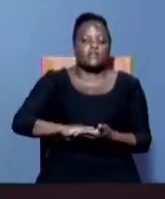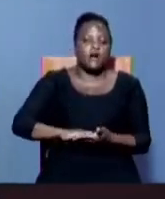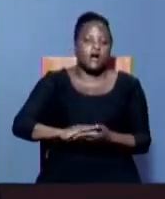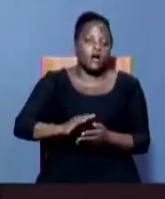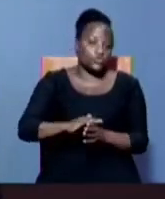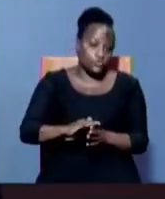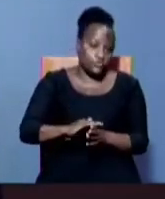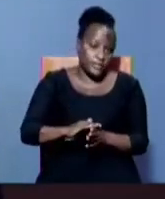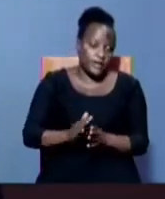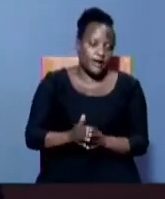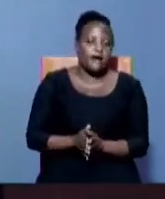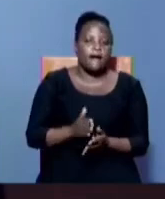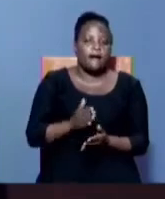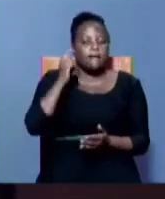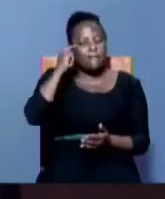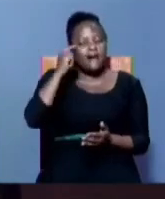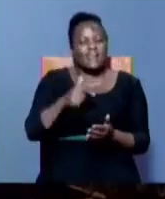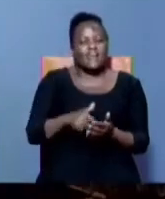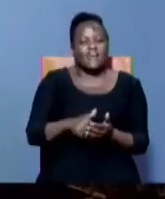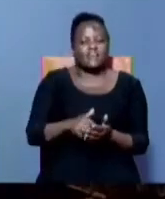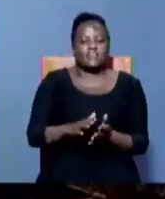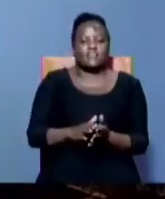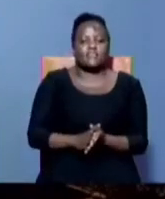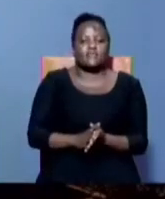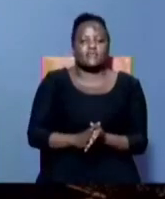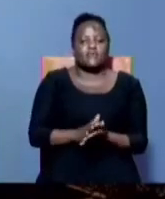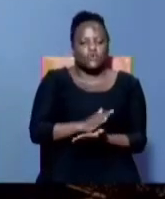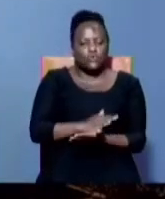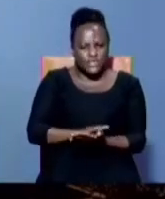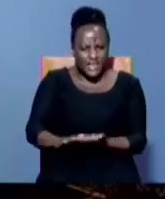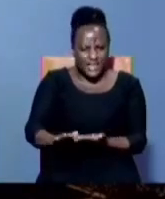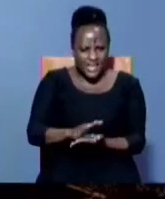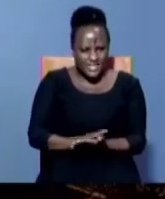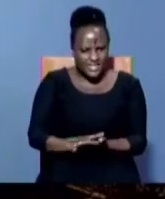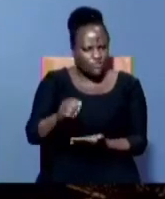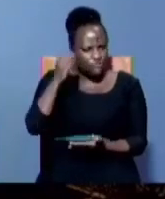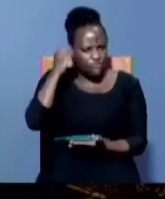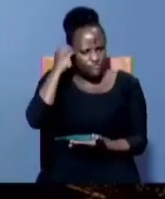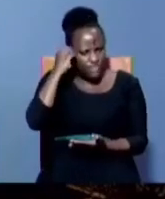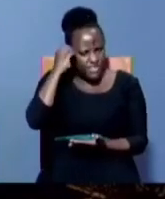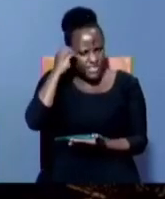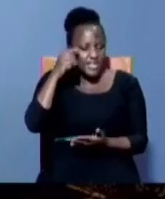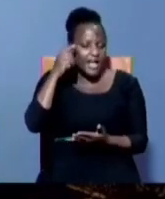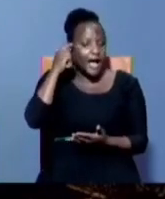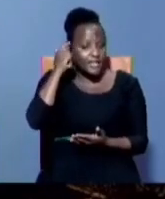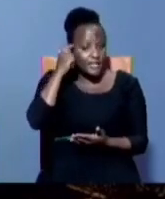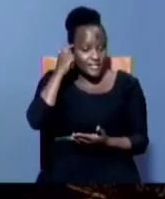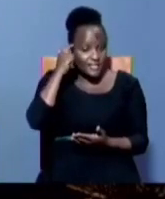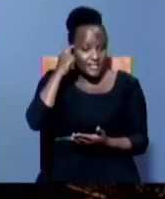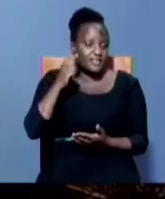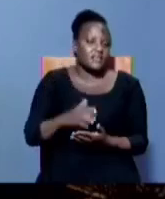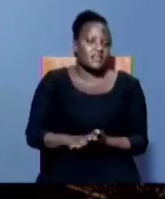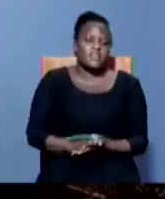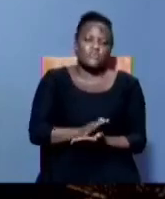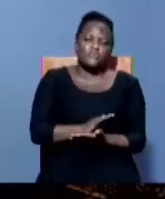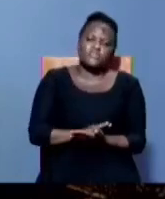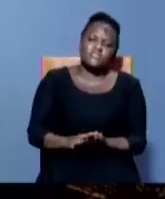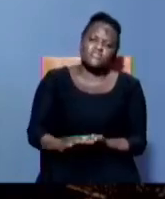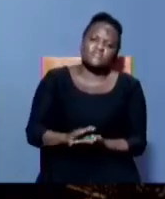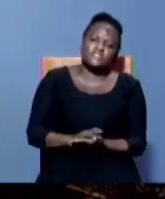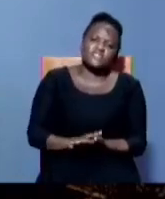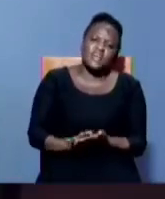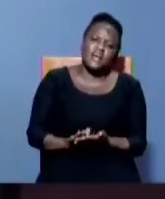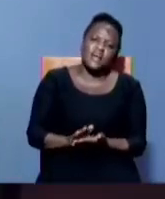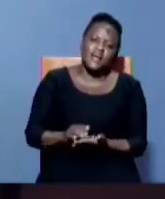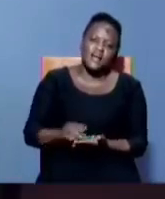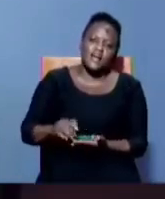yake ni kutakasa maadili, kufikiri, akili. Yaani ile ni usafishaji wa tabia. Hii ndio